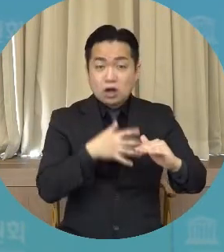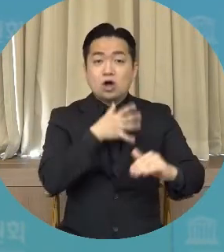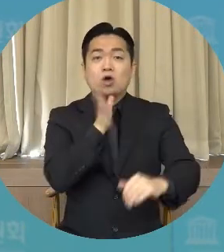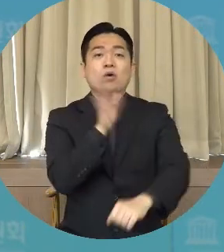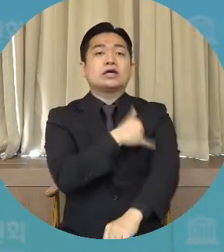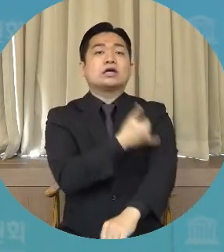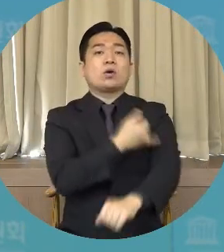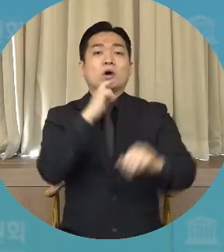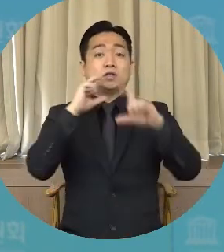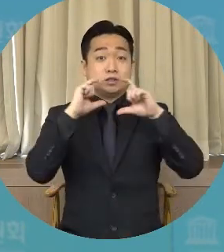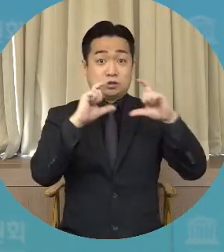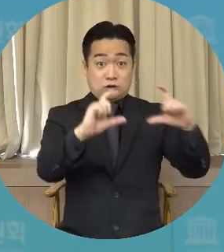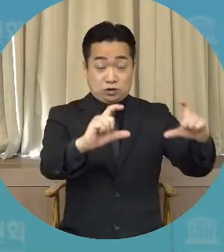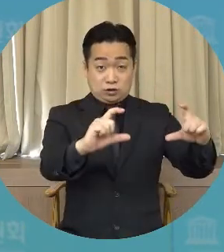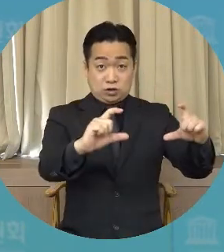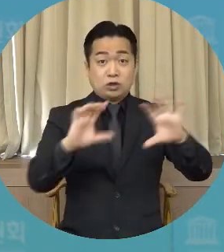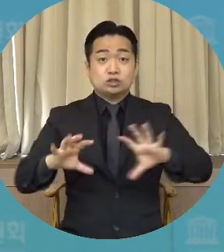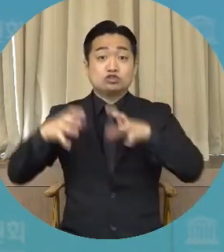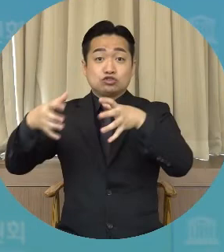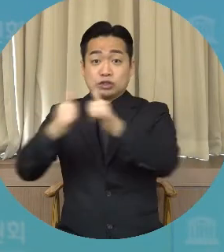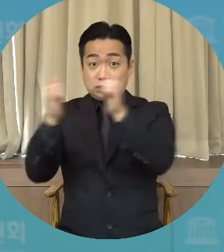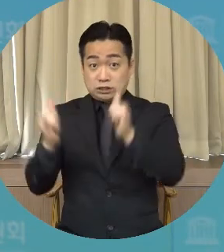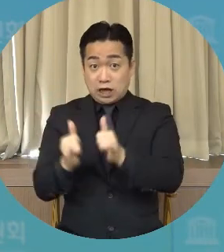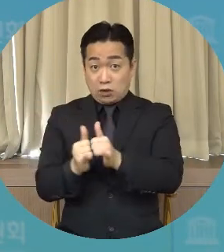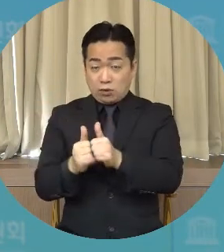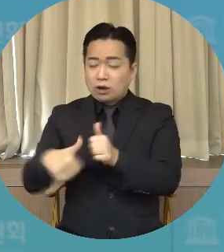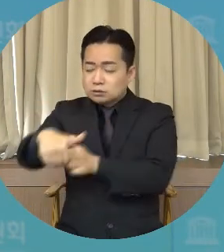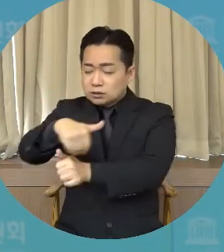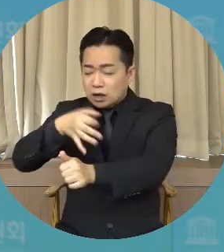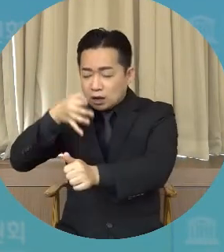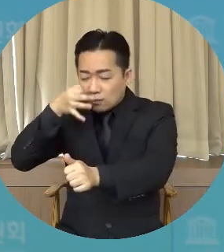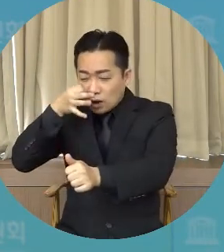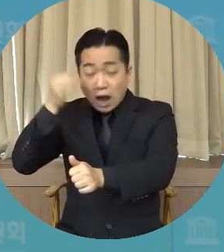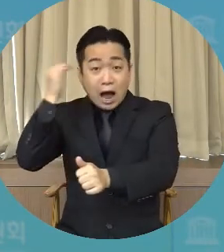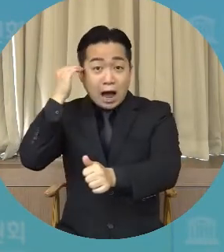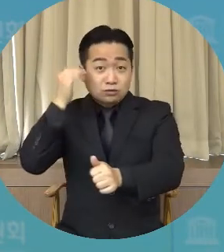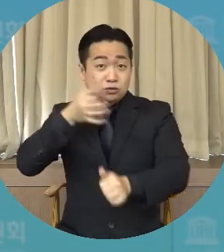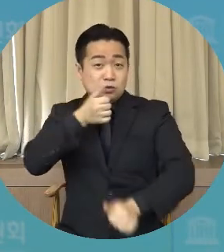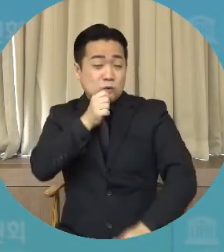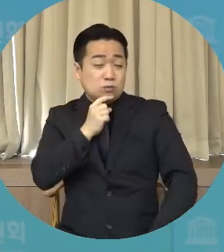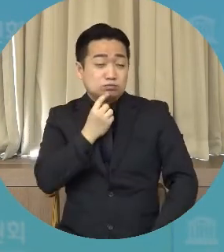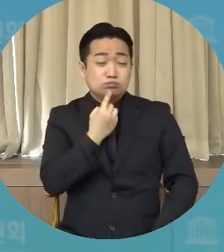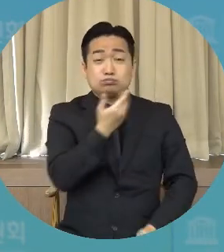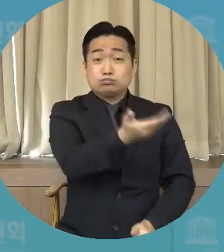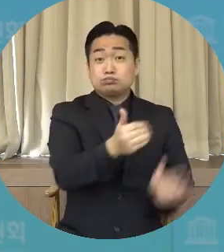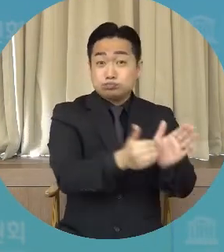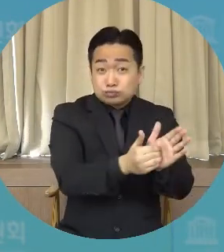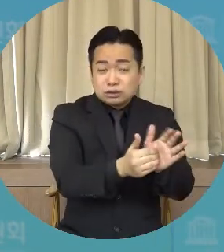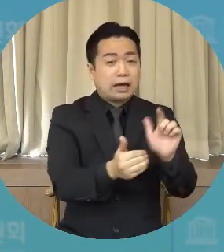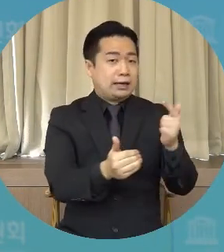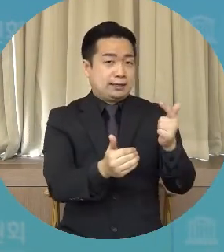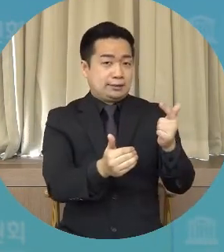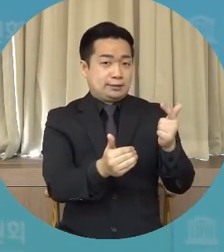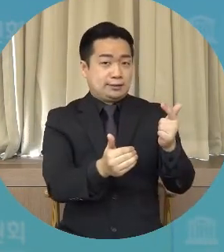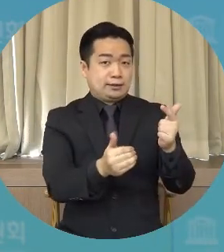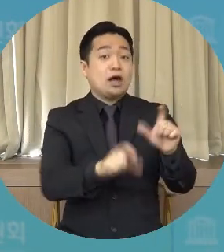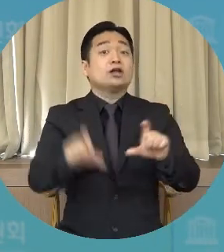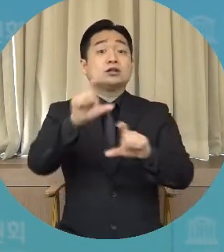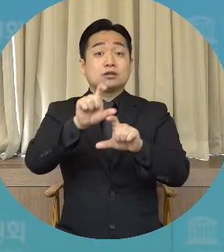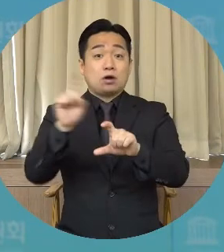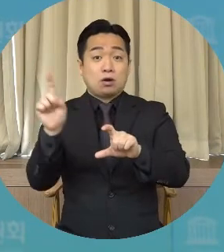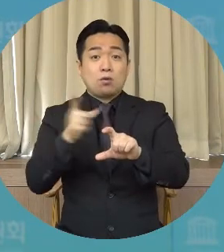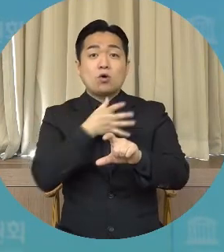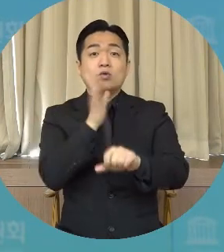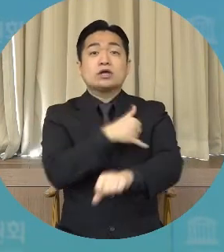관한 국제사회 현황을 단순히 국내에 소개하는 것 외에 그치지 않고 노인인권 관련